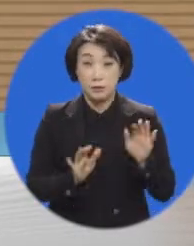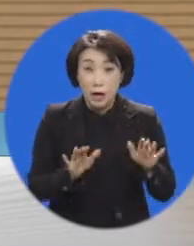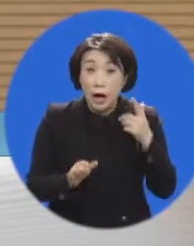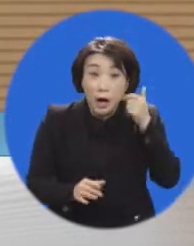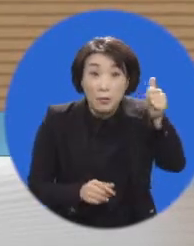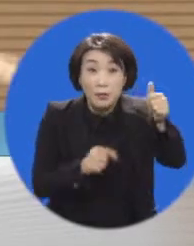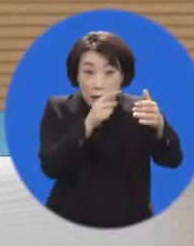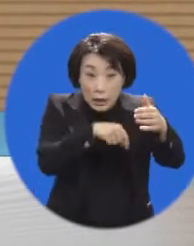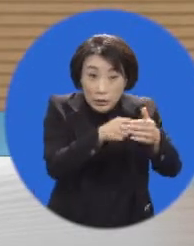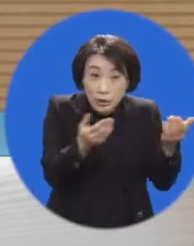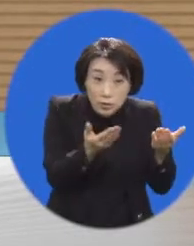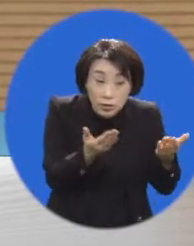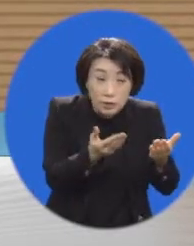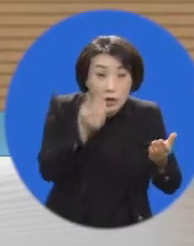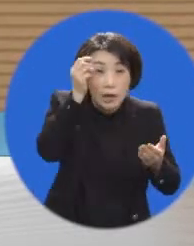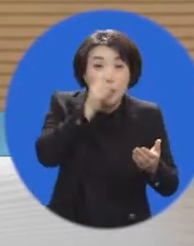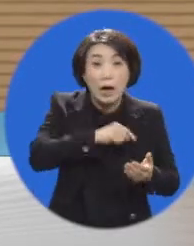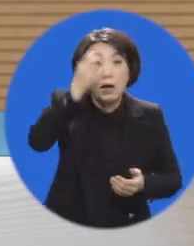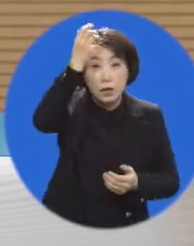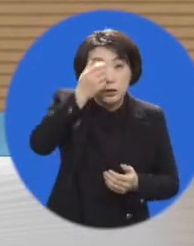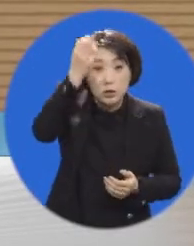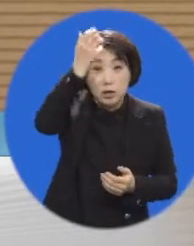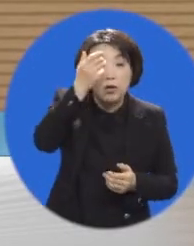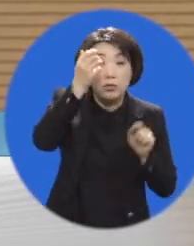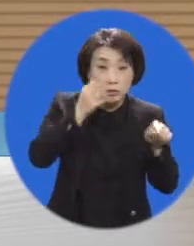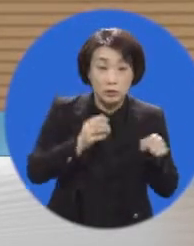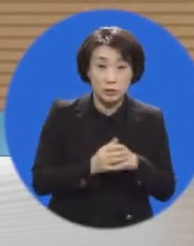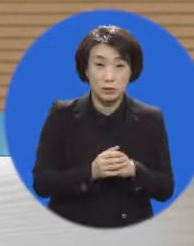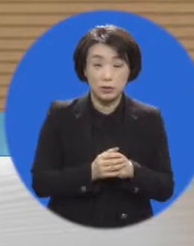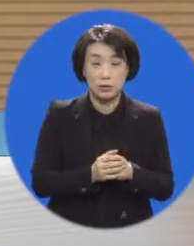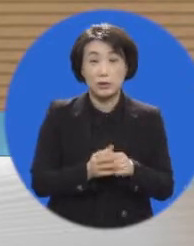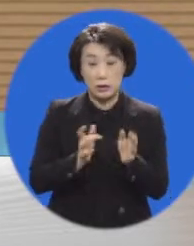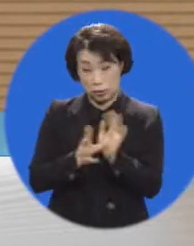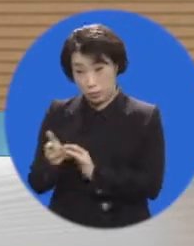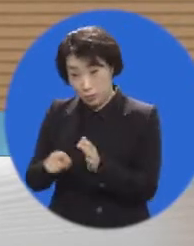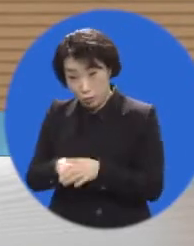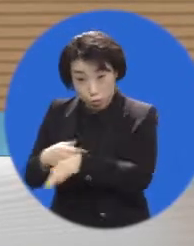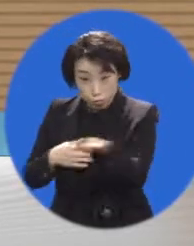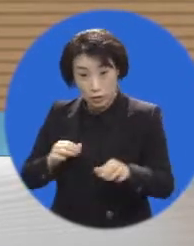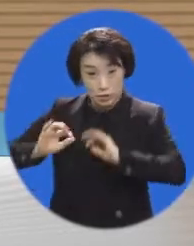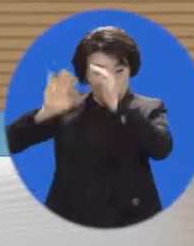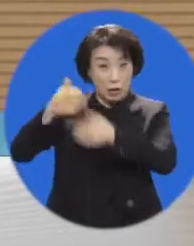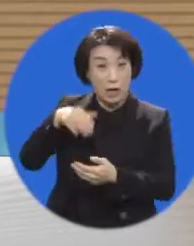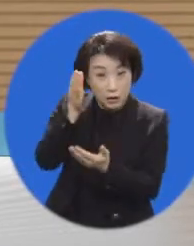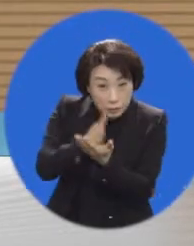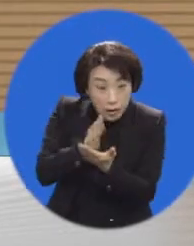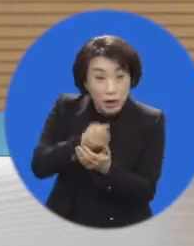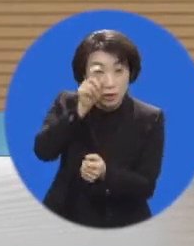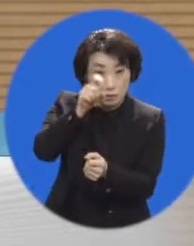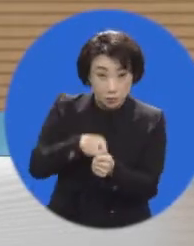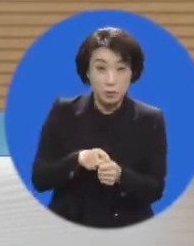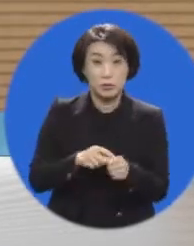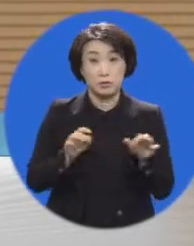아버지 속의 역사는 악한 용이. 우리 예수 믿고 천국까지 못하게 하려고